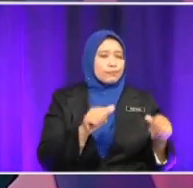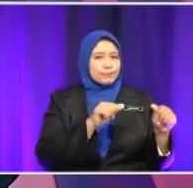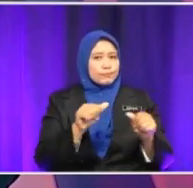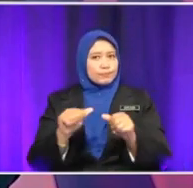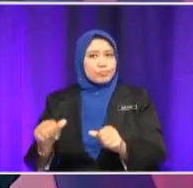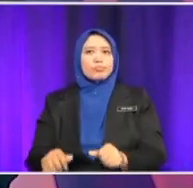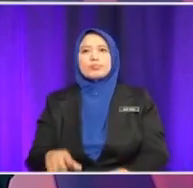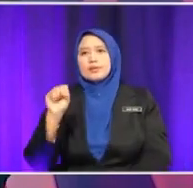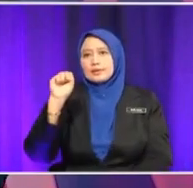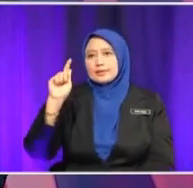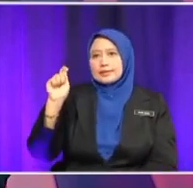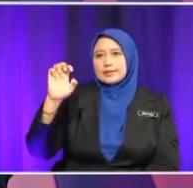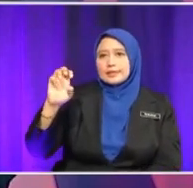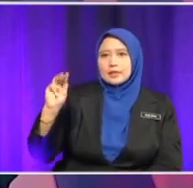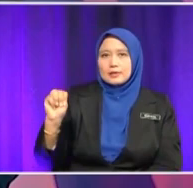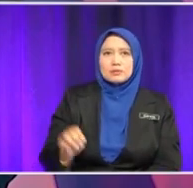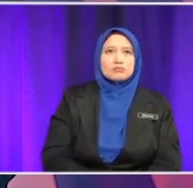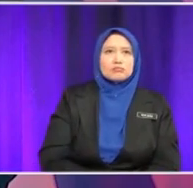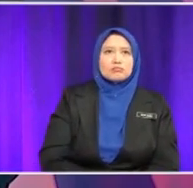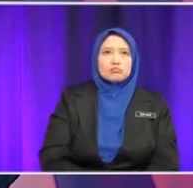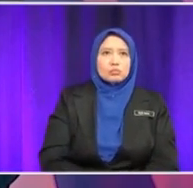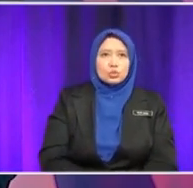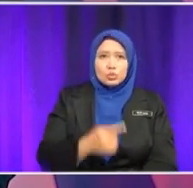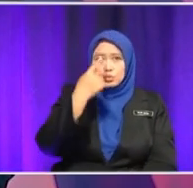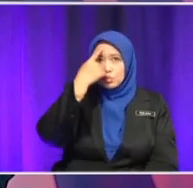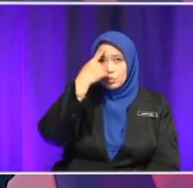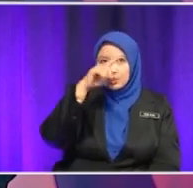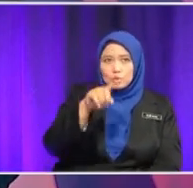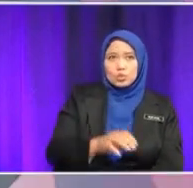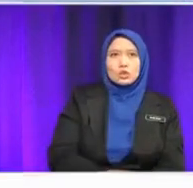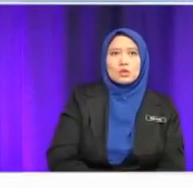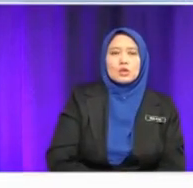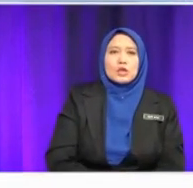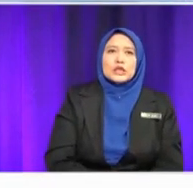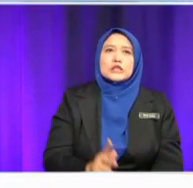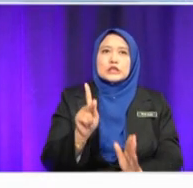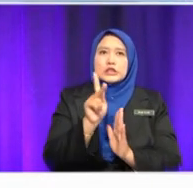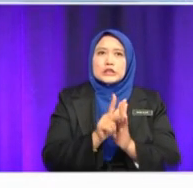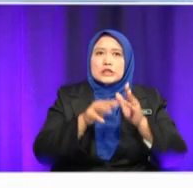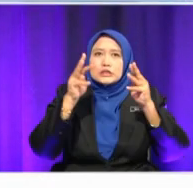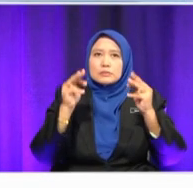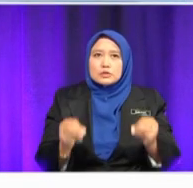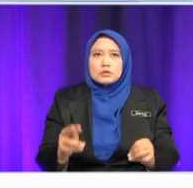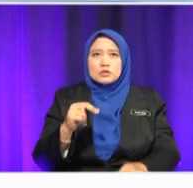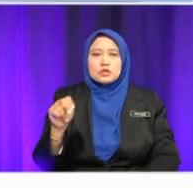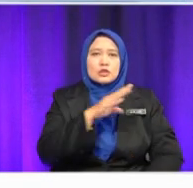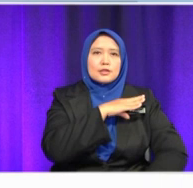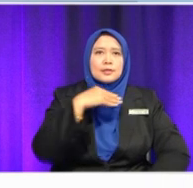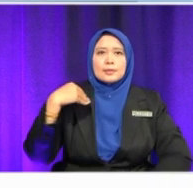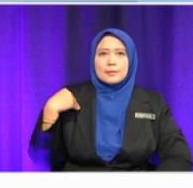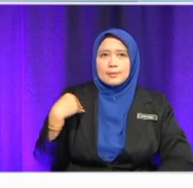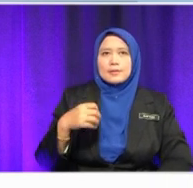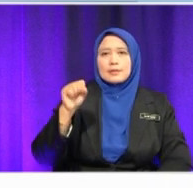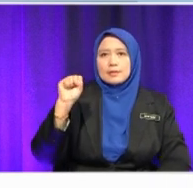seterusnya dari segi kemanusiaan dan sastra ikhtisar ketika